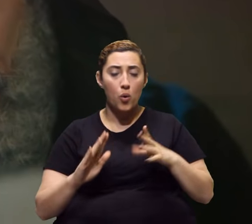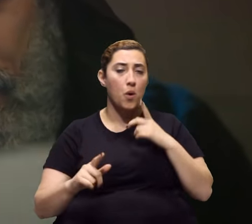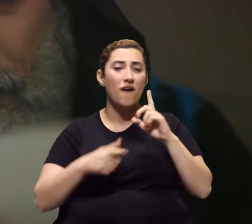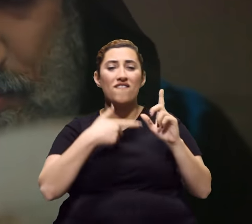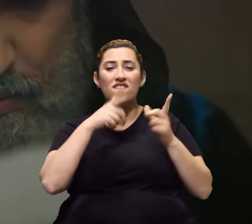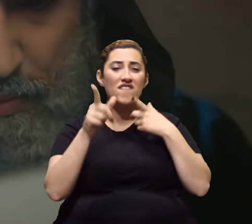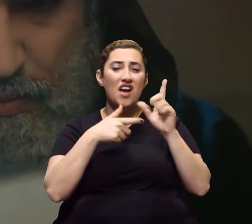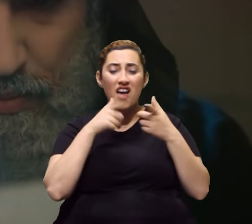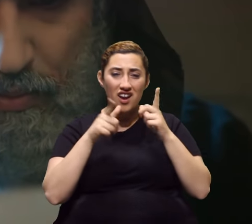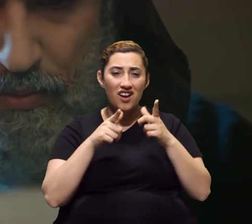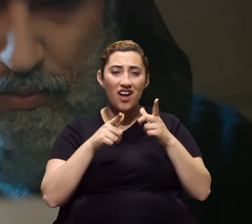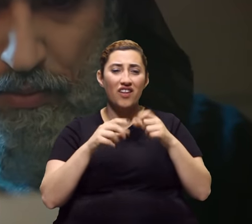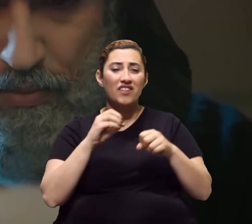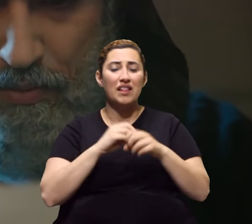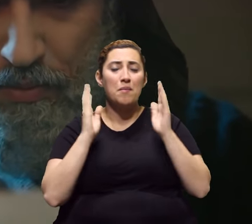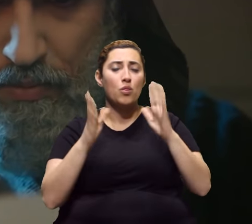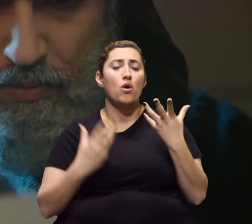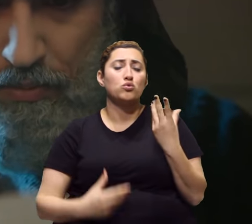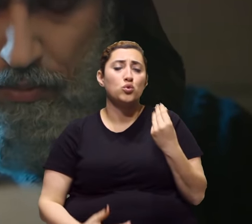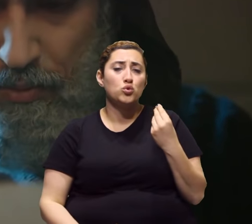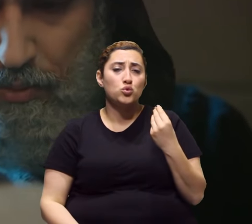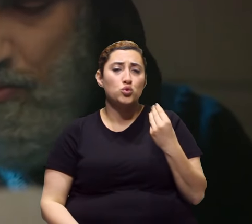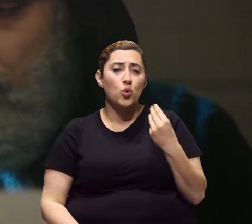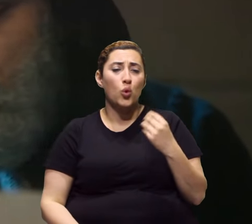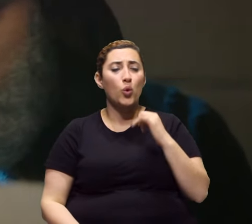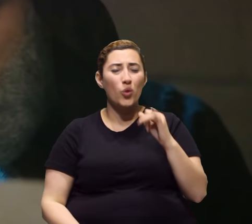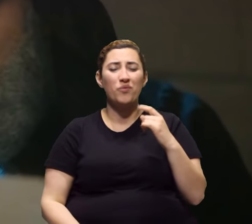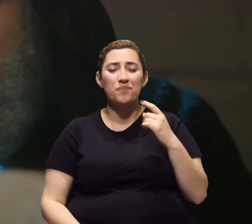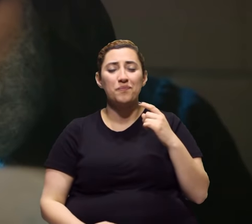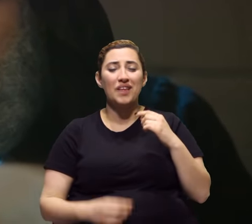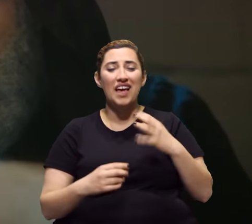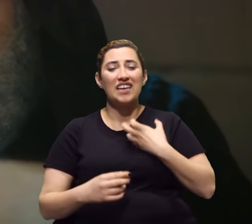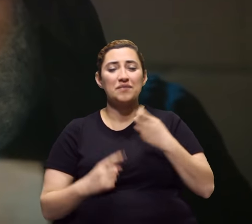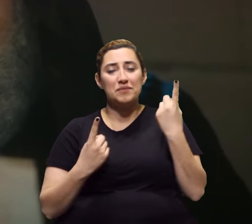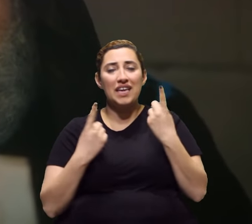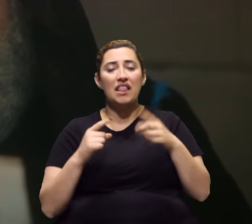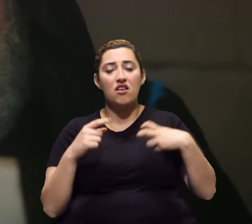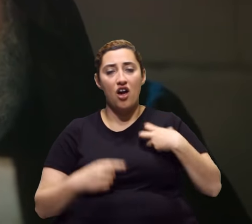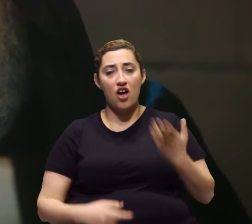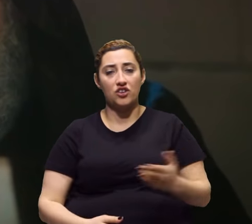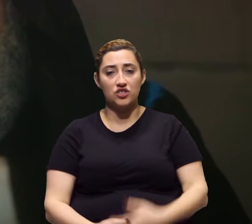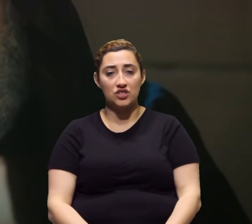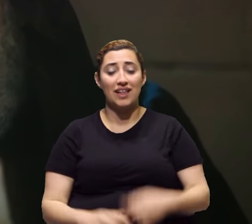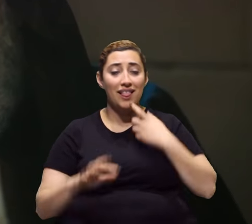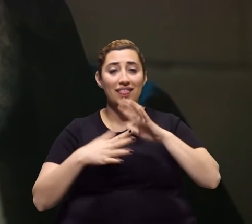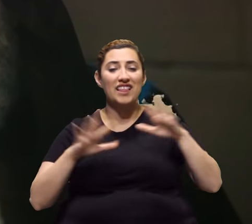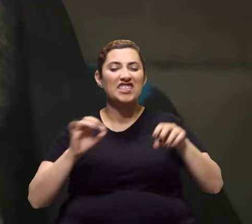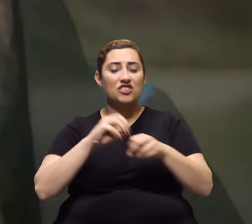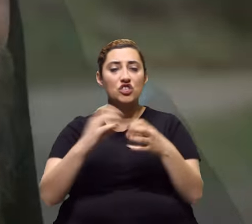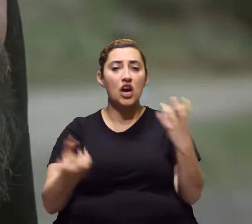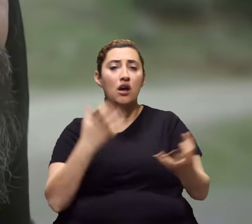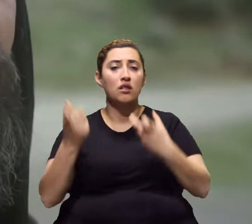Feryat ile ahı çok. Firkatli nesnedir aşk. Denizleri